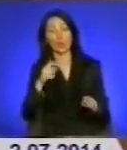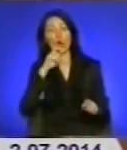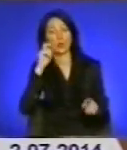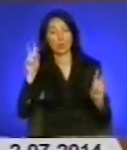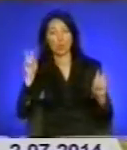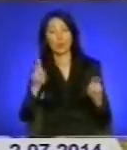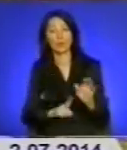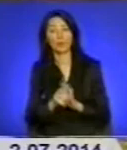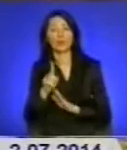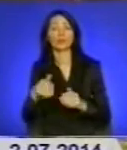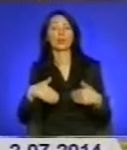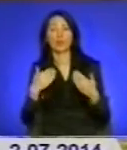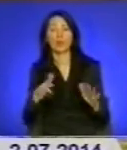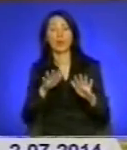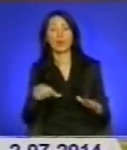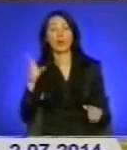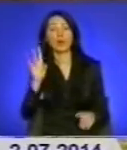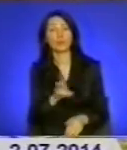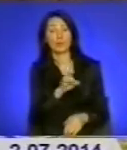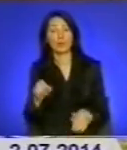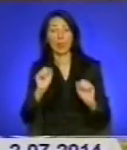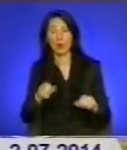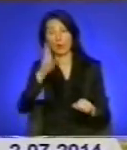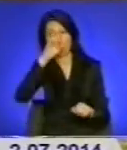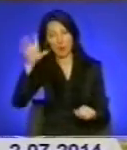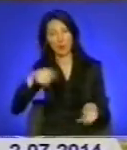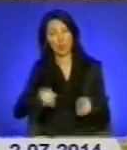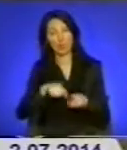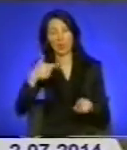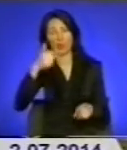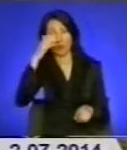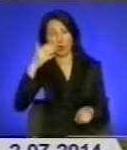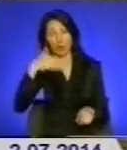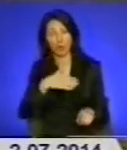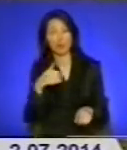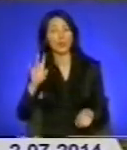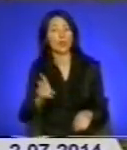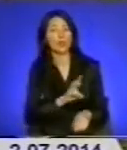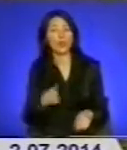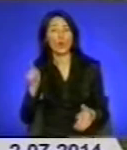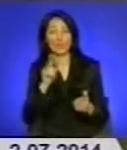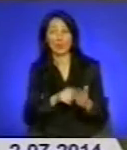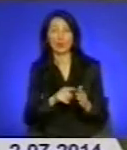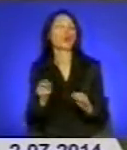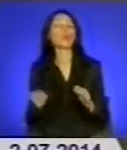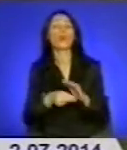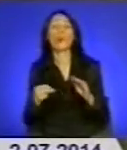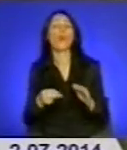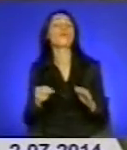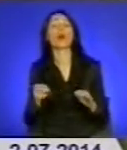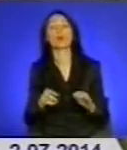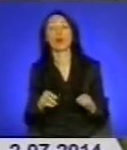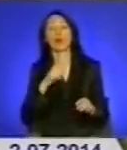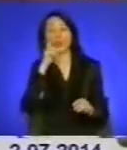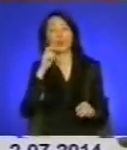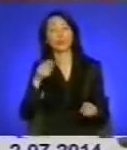ініціативи місцевого духовенства православної та греко-католицької церков з метою пропагування української духовної та народної пісні відкриття